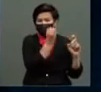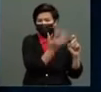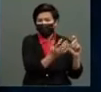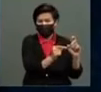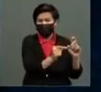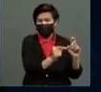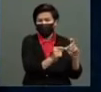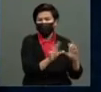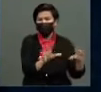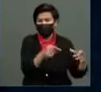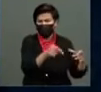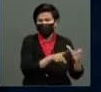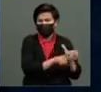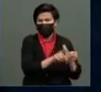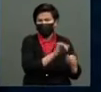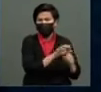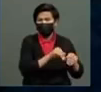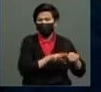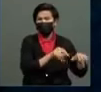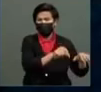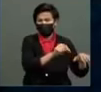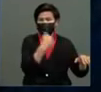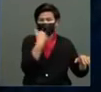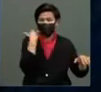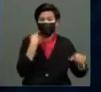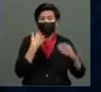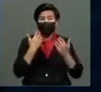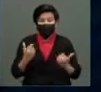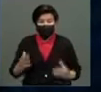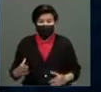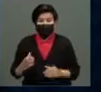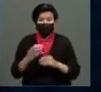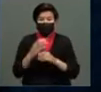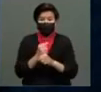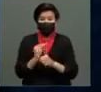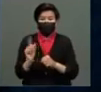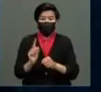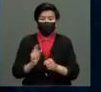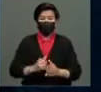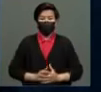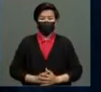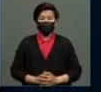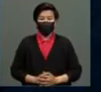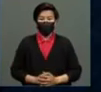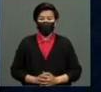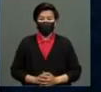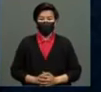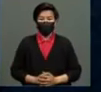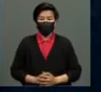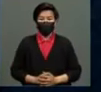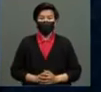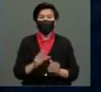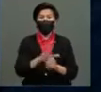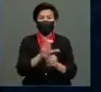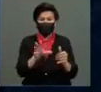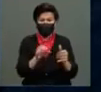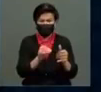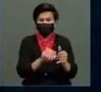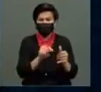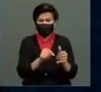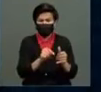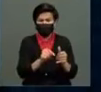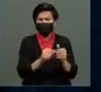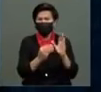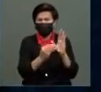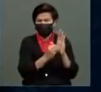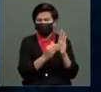นตอนแรกๆอยู่ที่เชียงใหม่นะครับโดยสรุปครับก็ตอนนี้แนวโน้มการติดเชื้อทรงตัวส่วนใหญ่กระจุกตัวอยู่